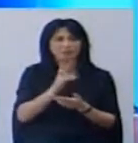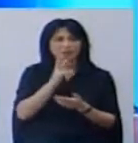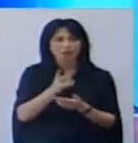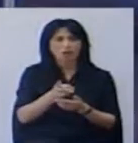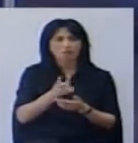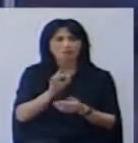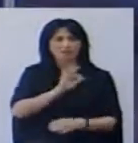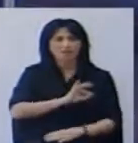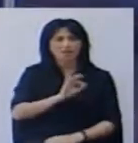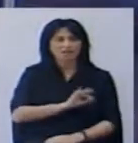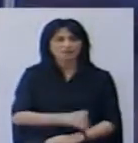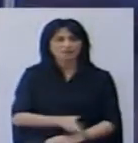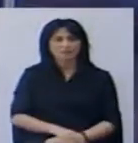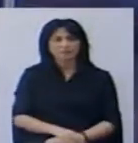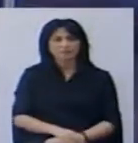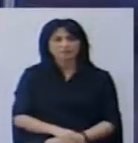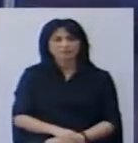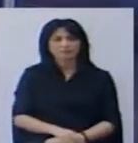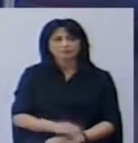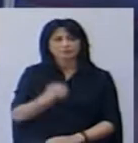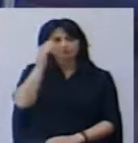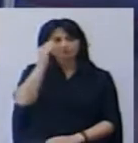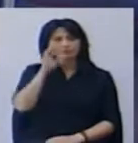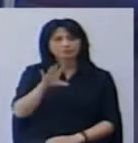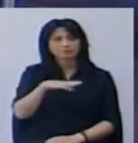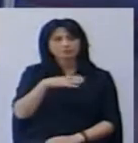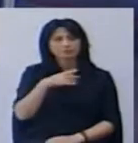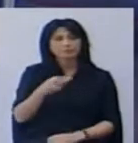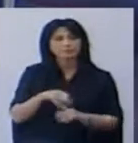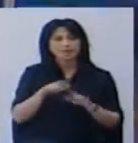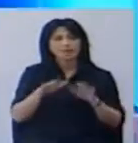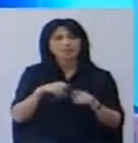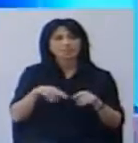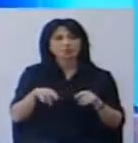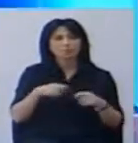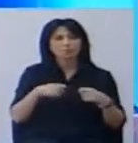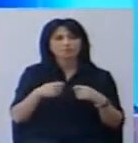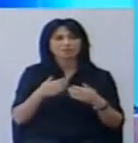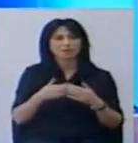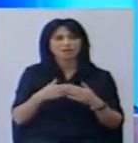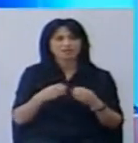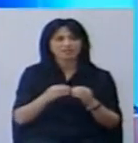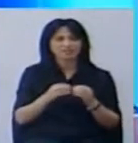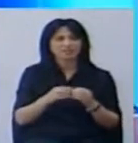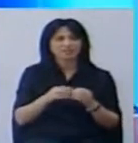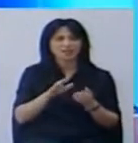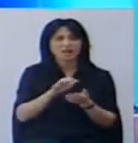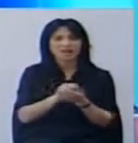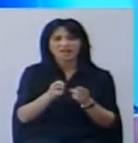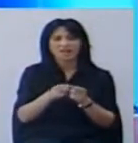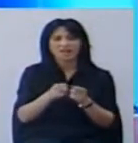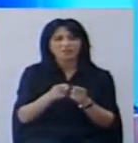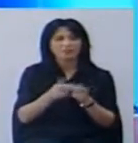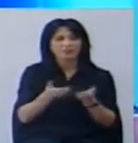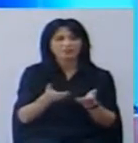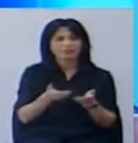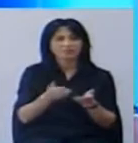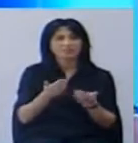არ პირდაპირ ნახულობენ სარგებელს, ასეთი მოსაზრებაც არსებობს, ხო, რომ აი ადგილობრივი ბიზნესი მაგალითად იგივე